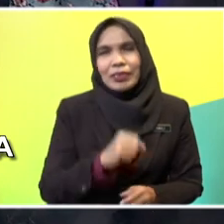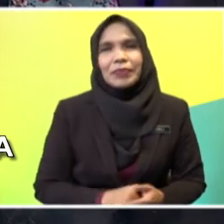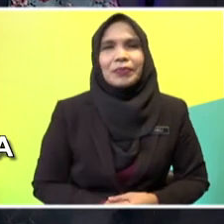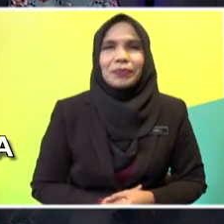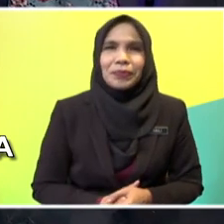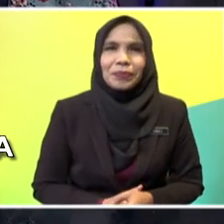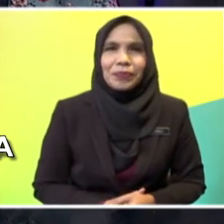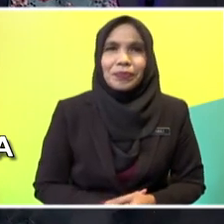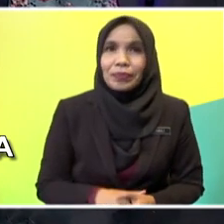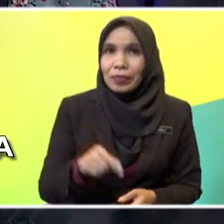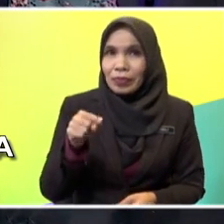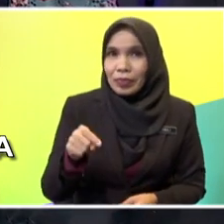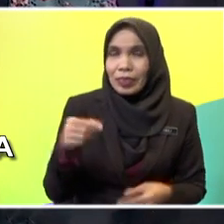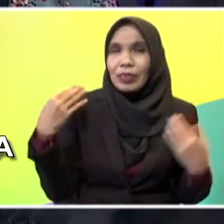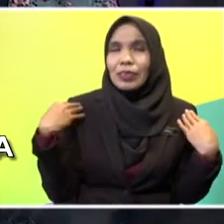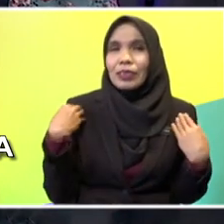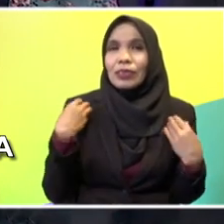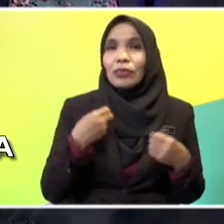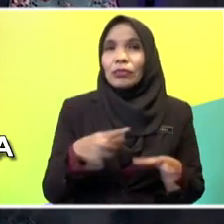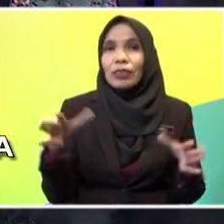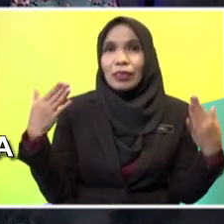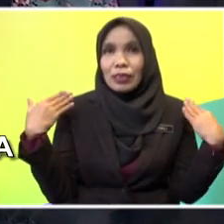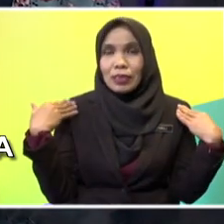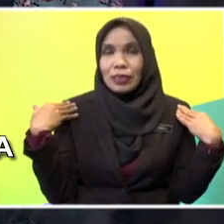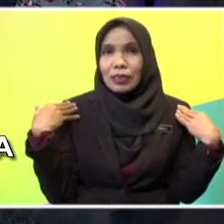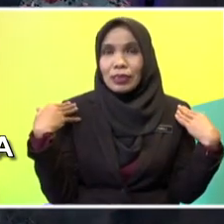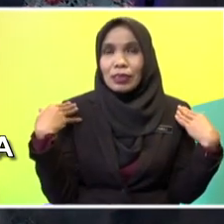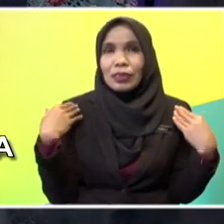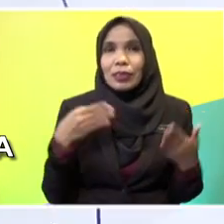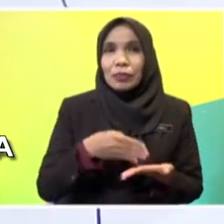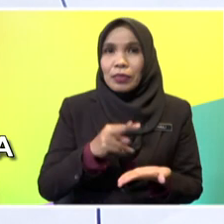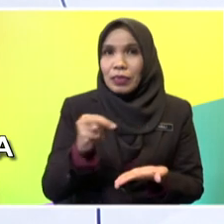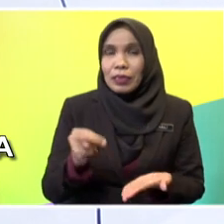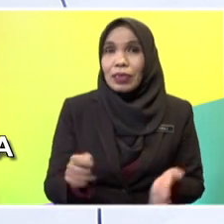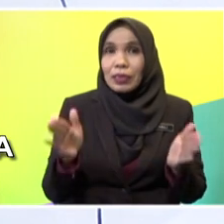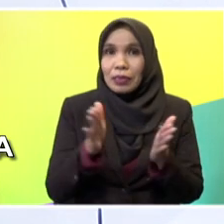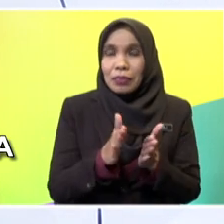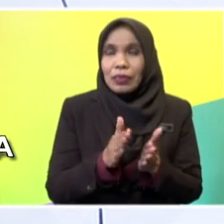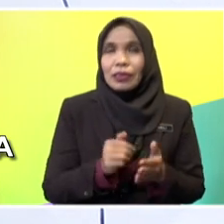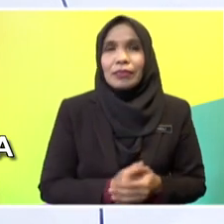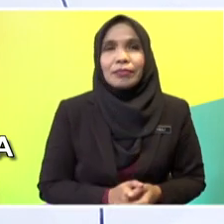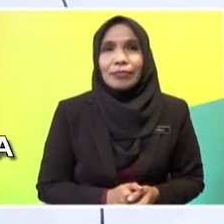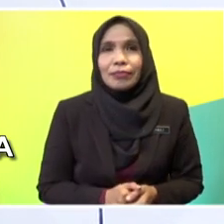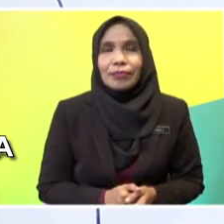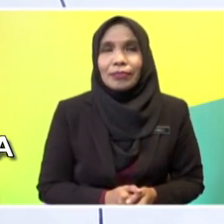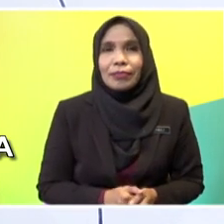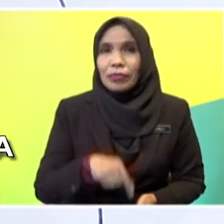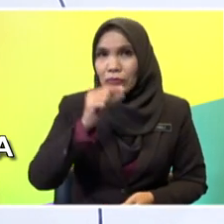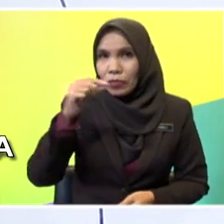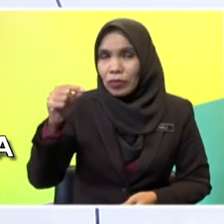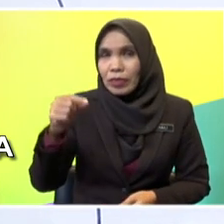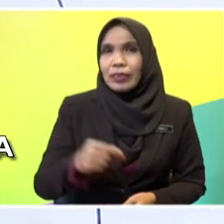Okey, di sini kita dah ada bahagian lipatan, ira lurus. Kemudian kita tulis di sini garis